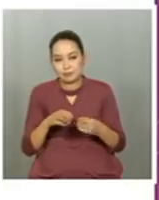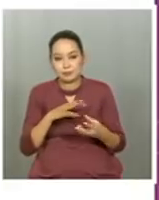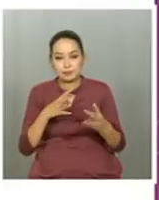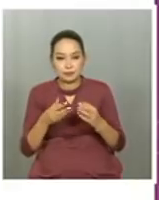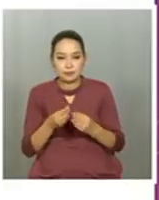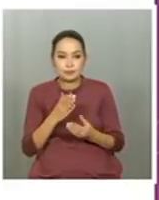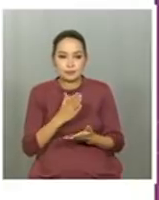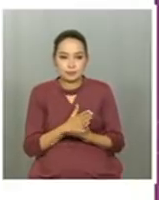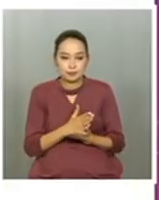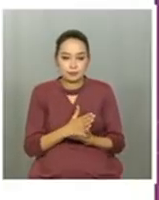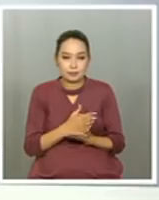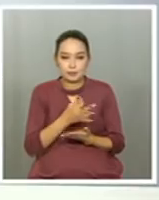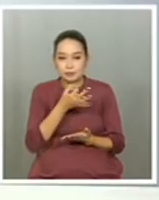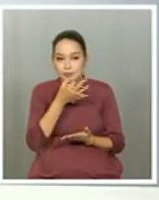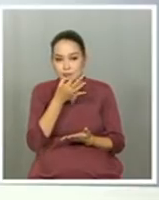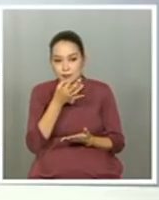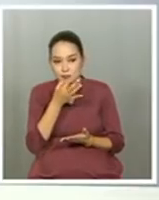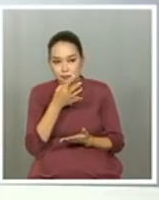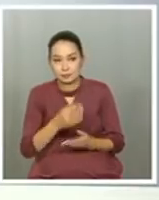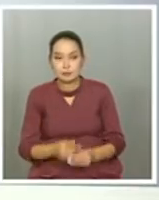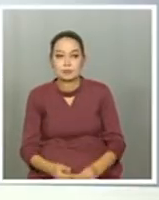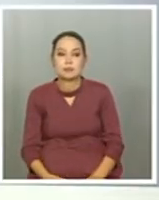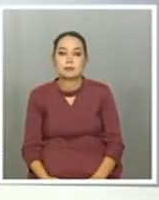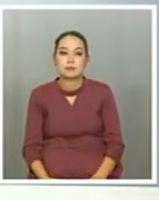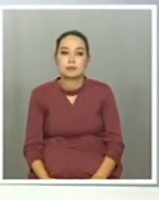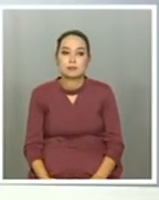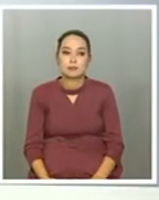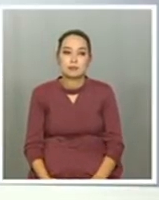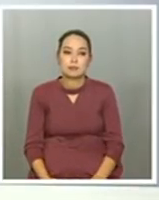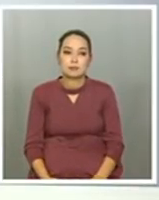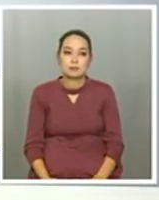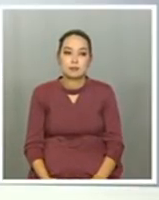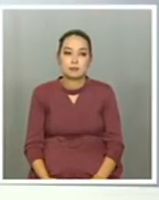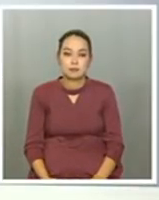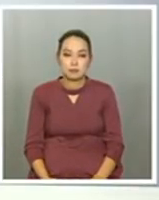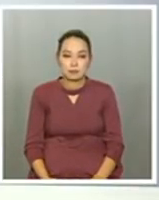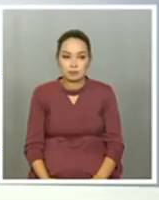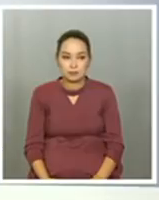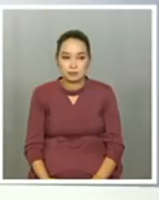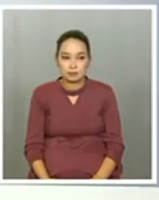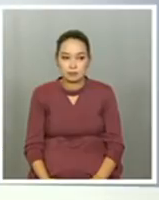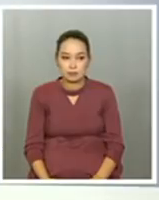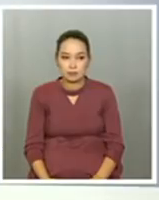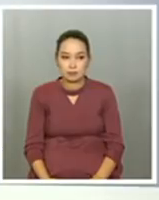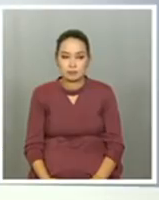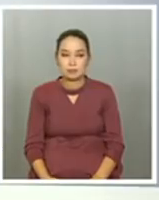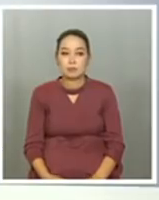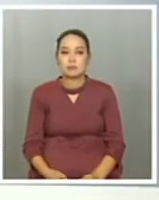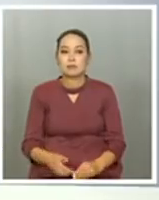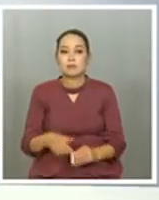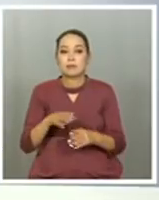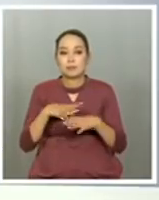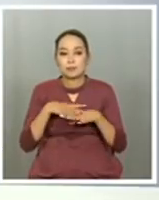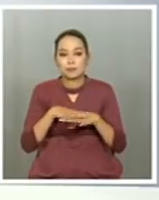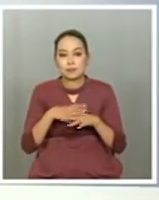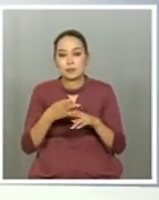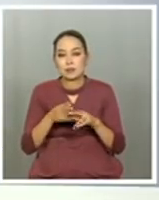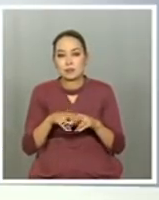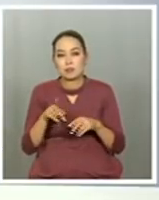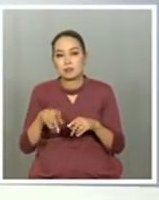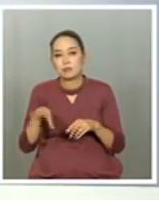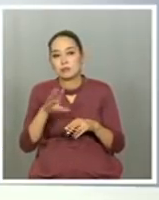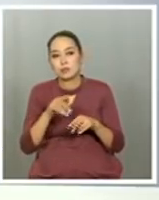жасушаға айналады. Вегетативті жасуша қоректік зат қорына айналады,